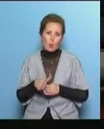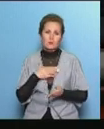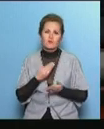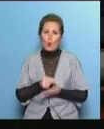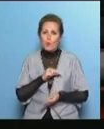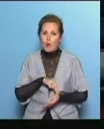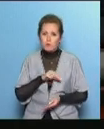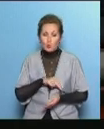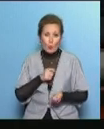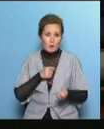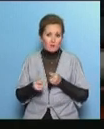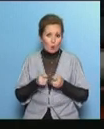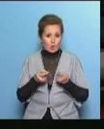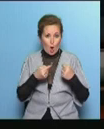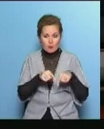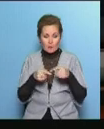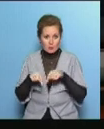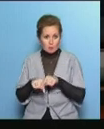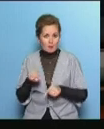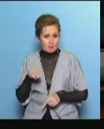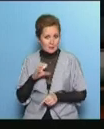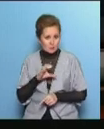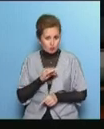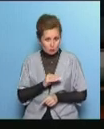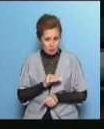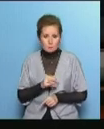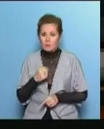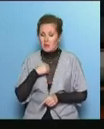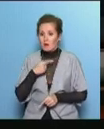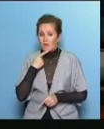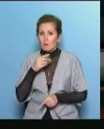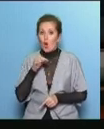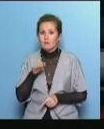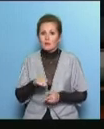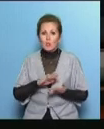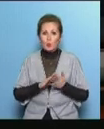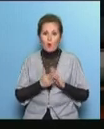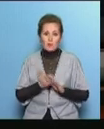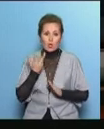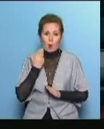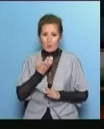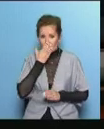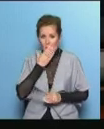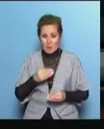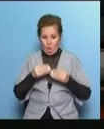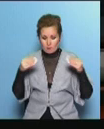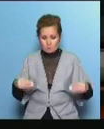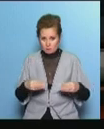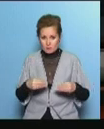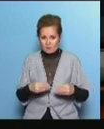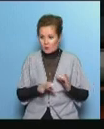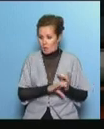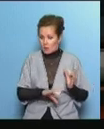работу управляющие организации и ТСЖ. Мы говорим о тех ситуациях, когда тепловноситель в трассах он